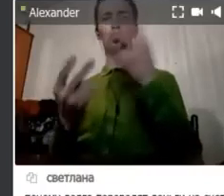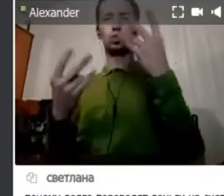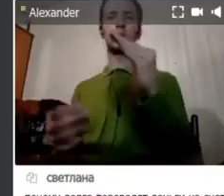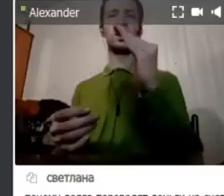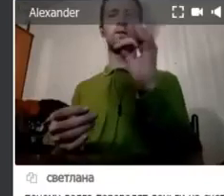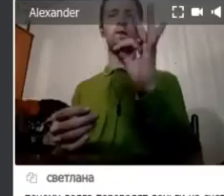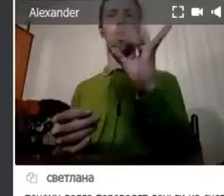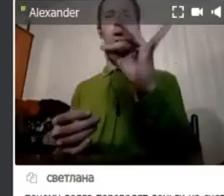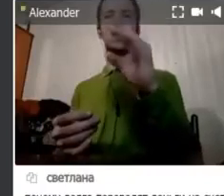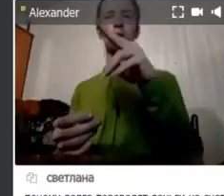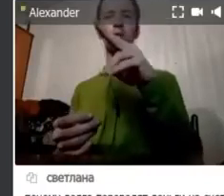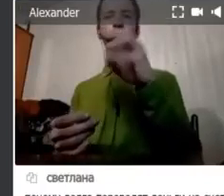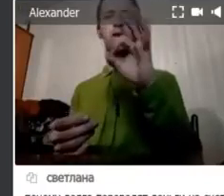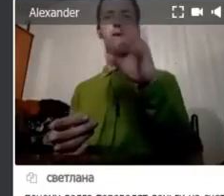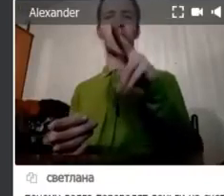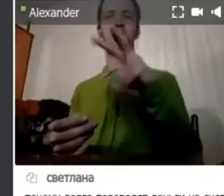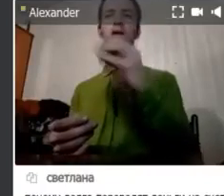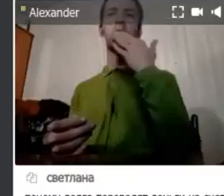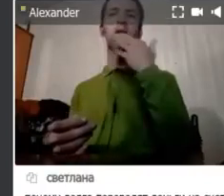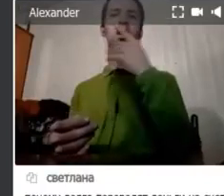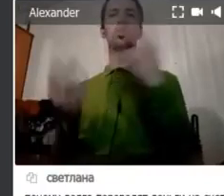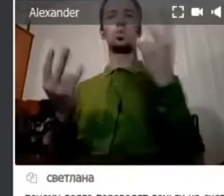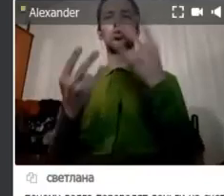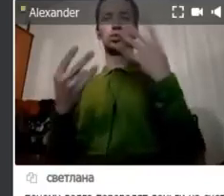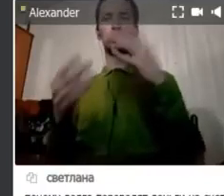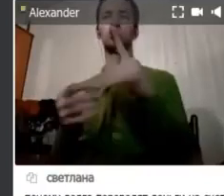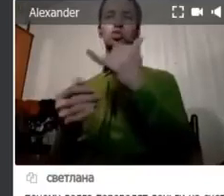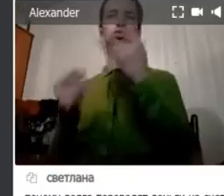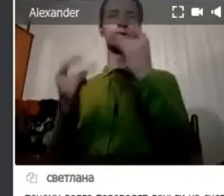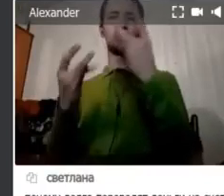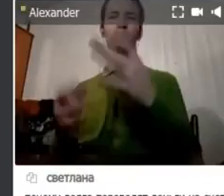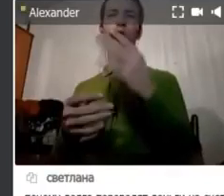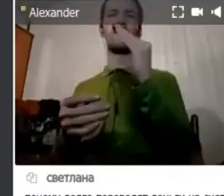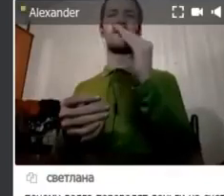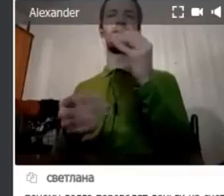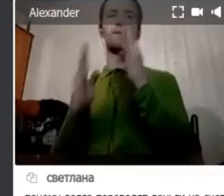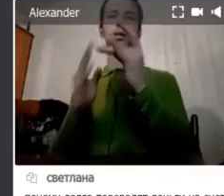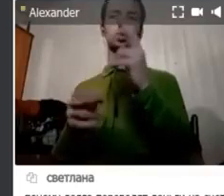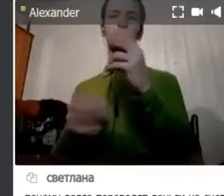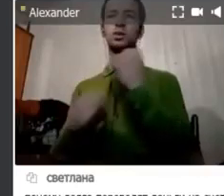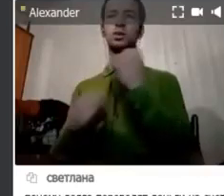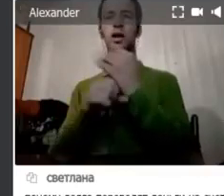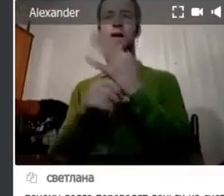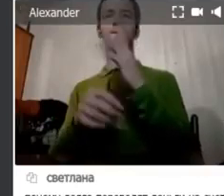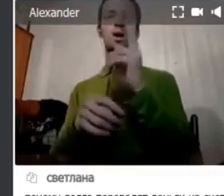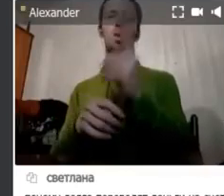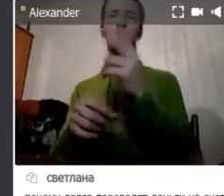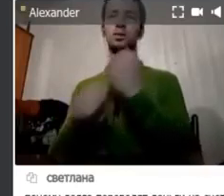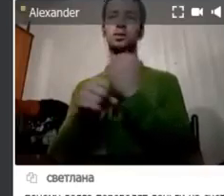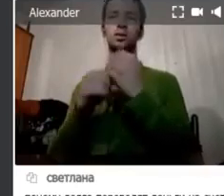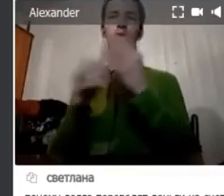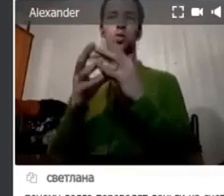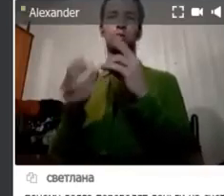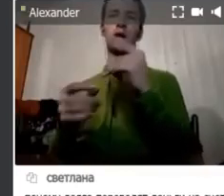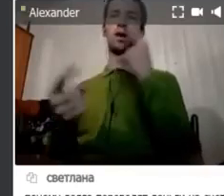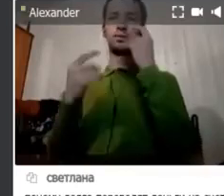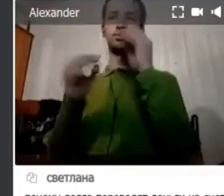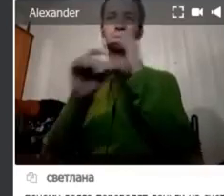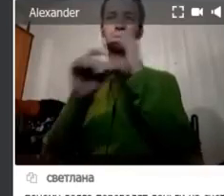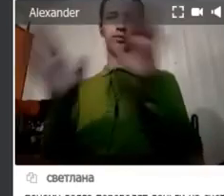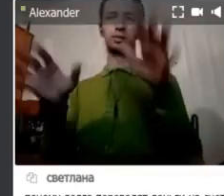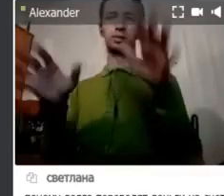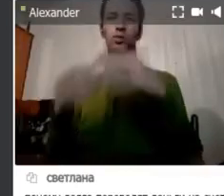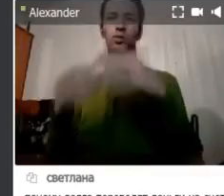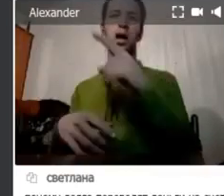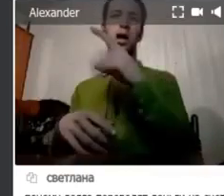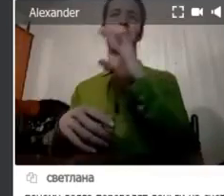не знаю, эффективнее, наверное. Вот, поэтому посмотрим, есть ли смысл оставлять этот сайт. Он,